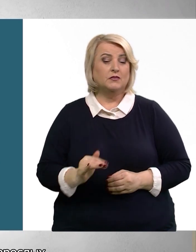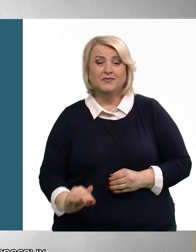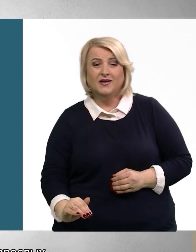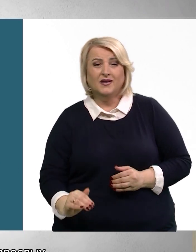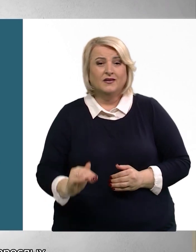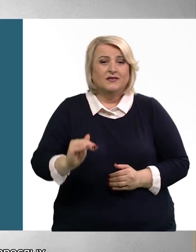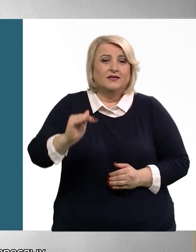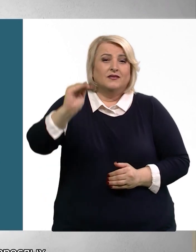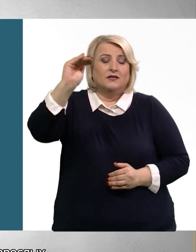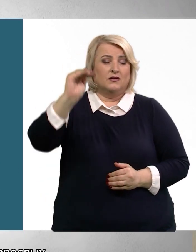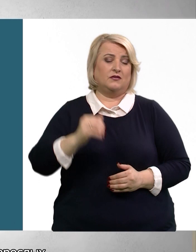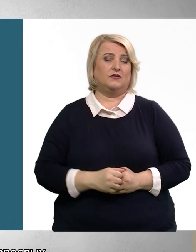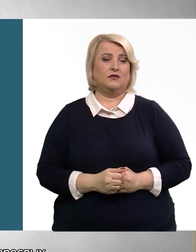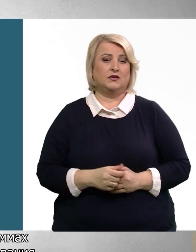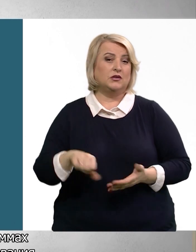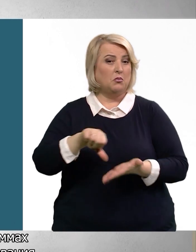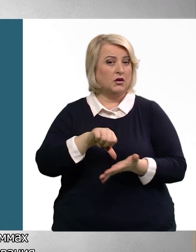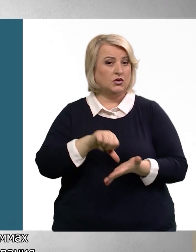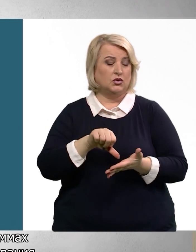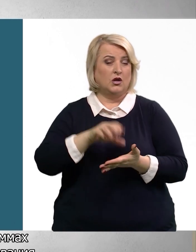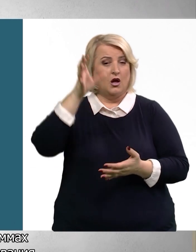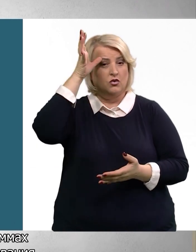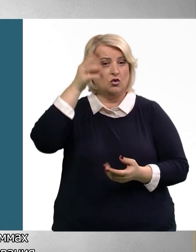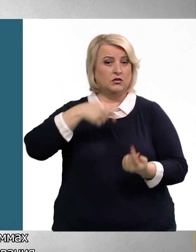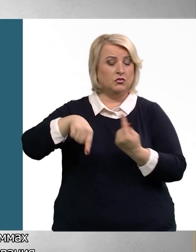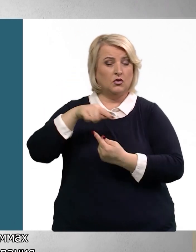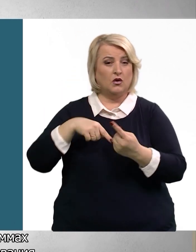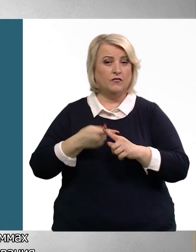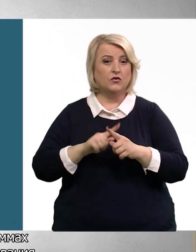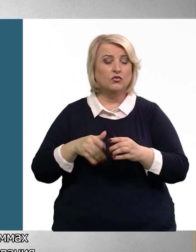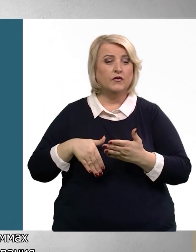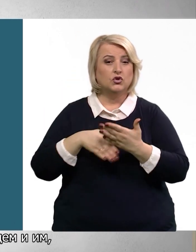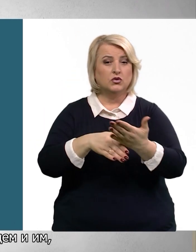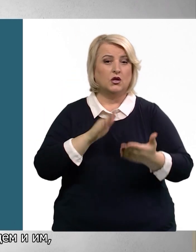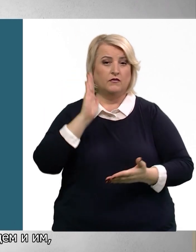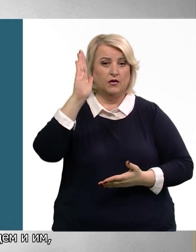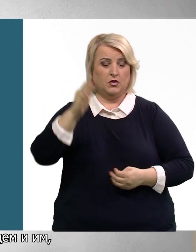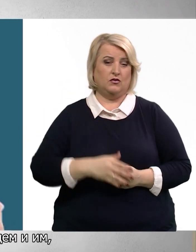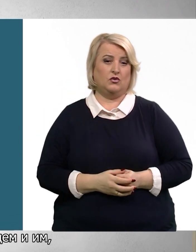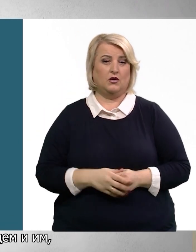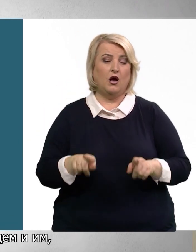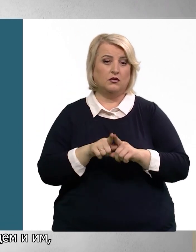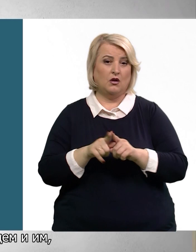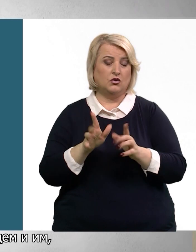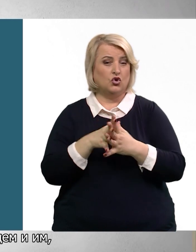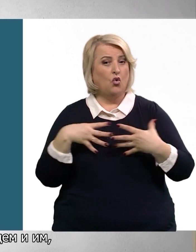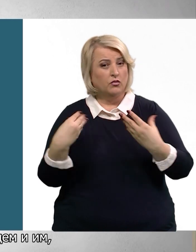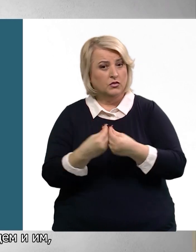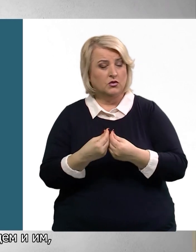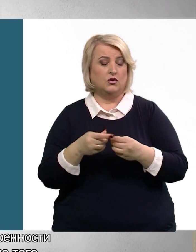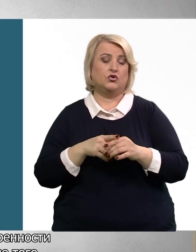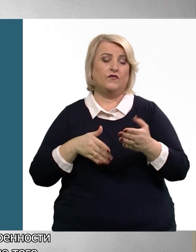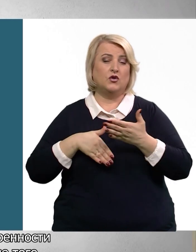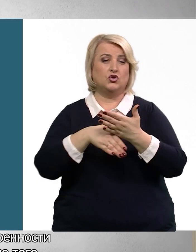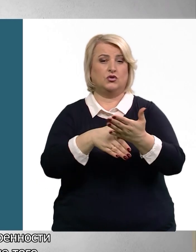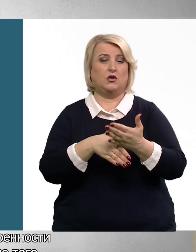cât se iei de micuți până la cei mai mari, să participe în educație antreprenorială, pentru că îi va ajuta pe viitor și va ajuta și comunitatea